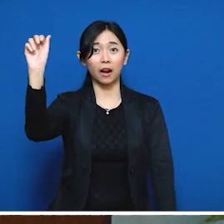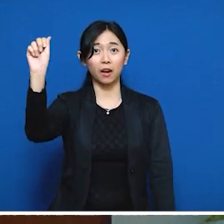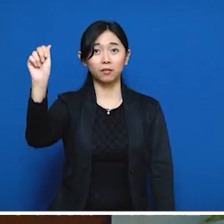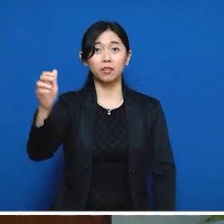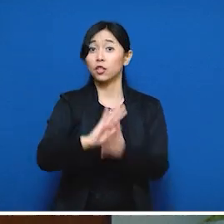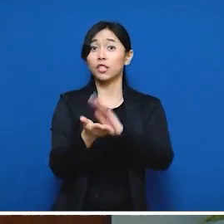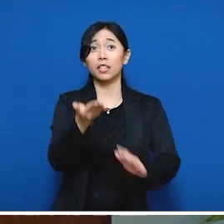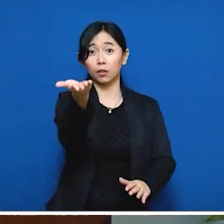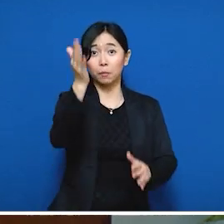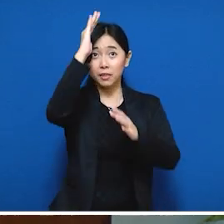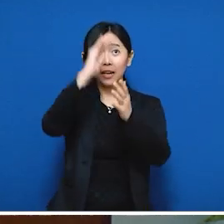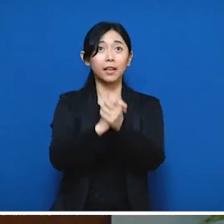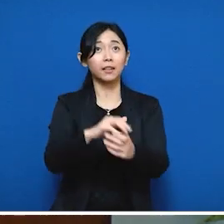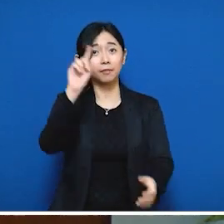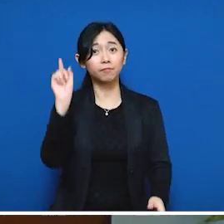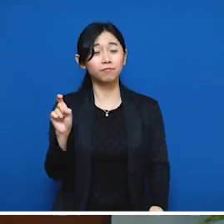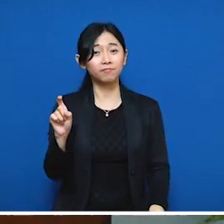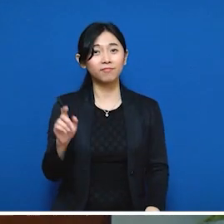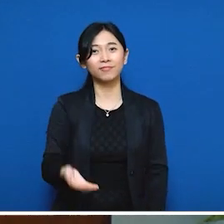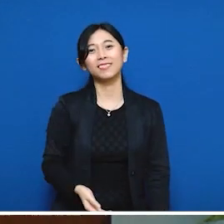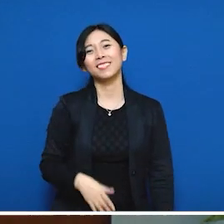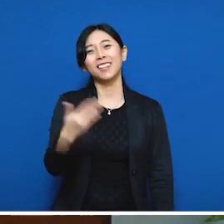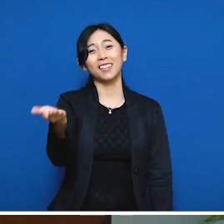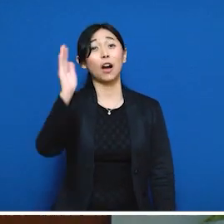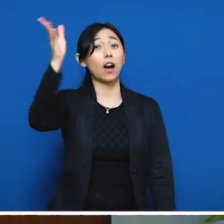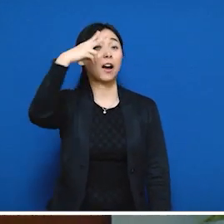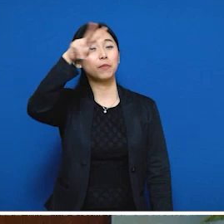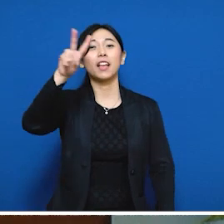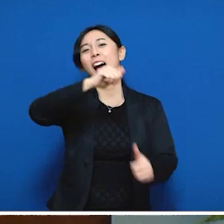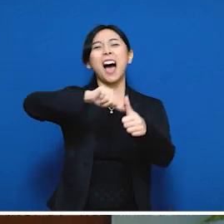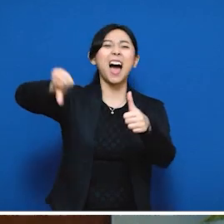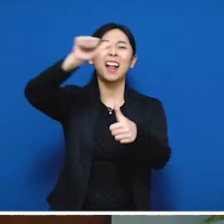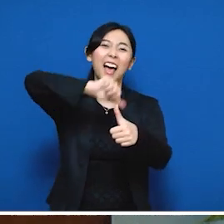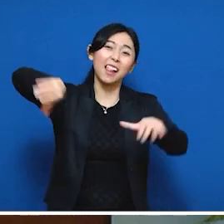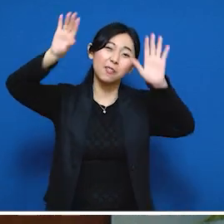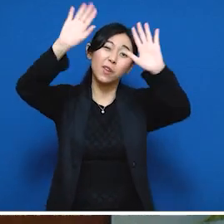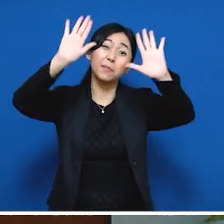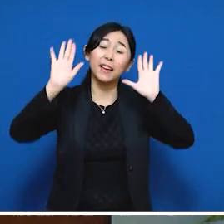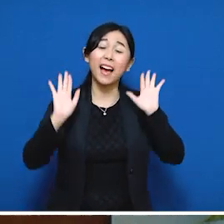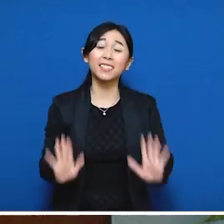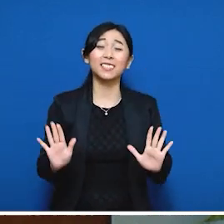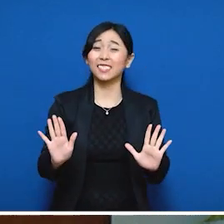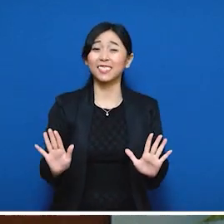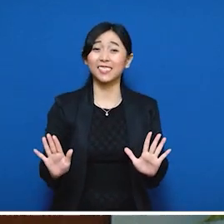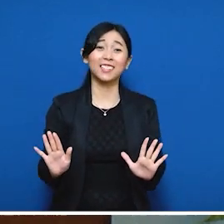engkau percaya. Engkau akan melihat hal-hal yang lebih besar daripada itu."